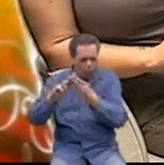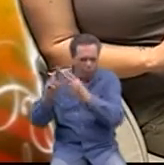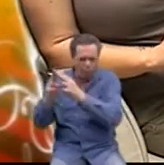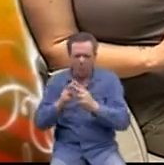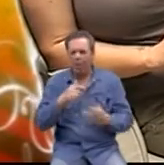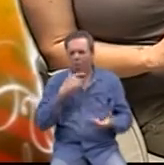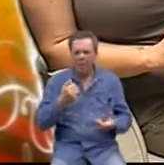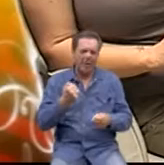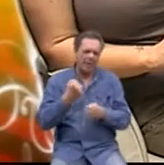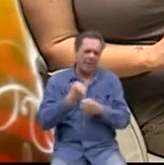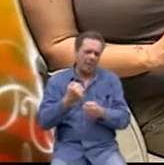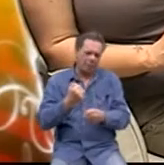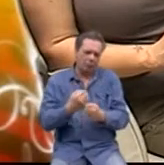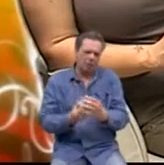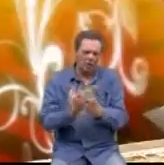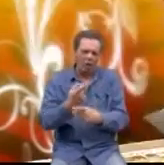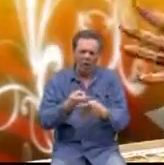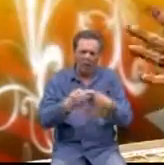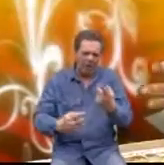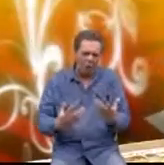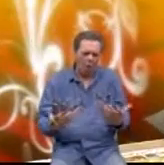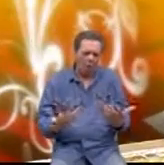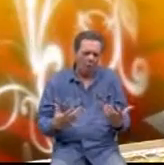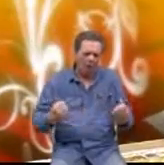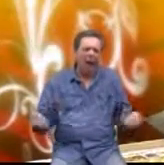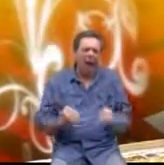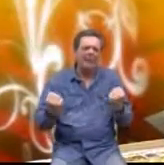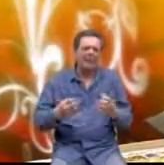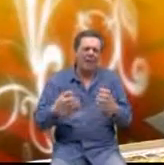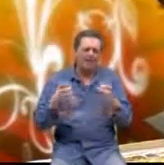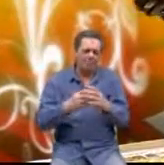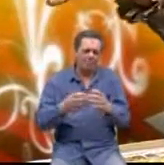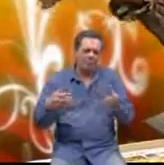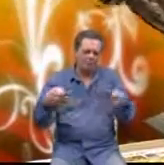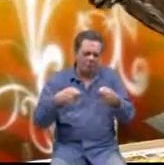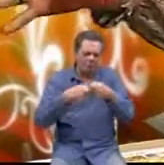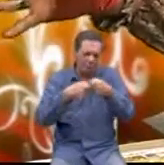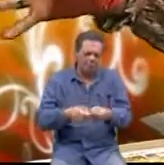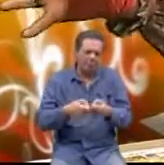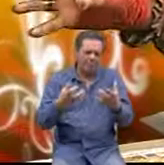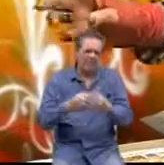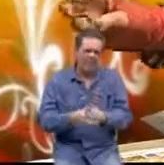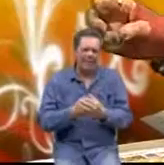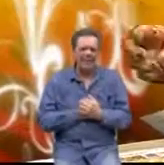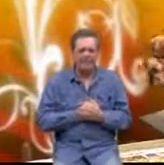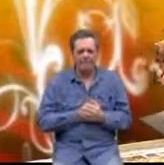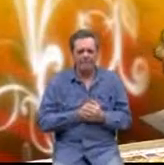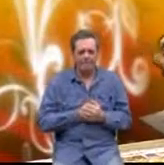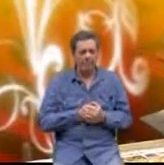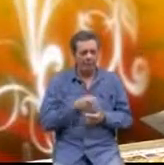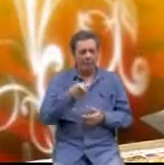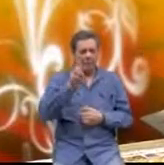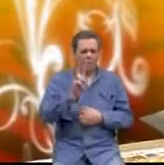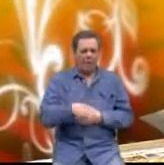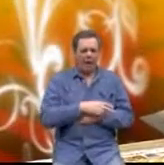i čine dio zajednice. Aktivan dio. Ali ono isto što je važno, i ispunjavajući ova prva dva, tri cilja, vi u